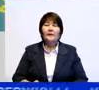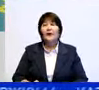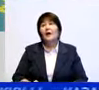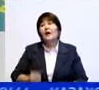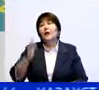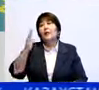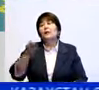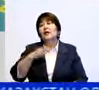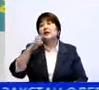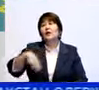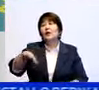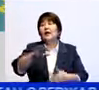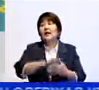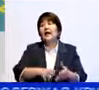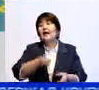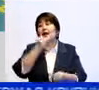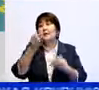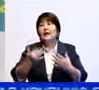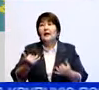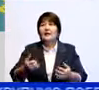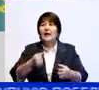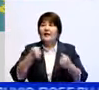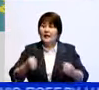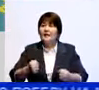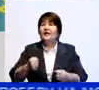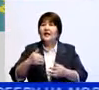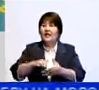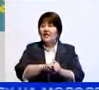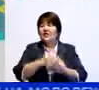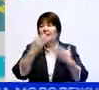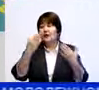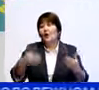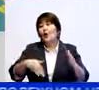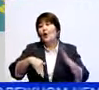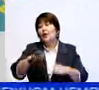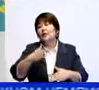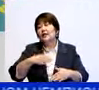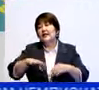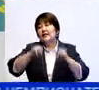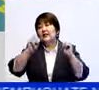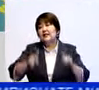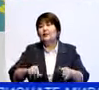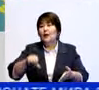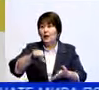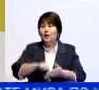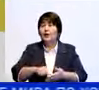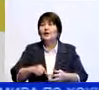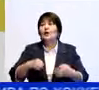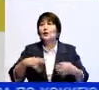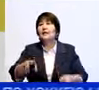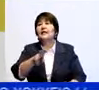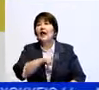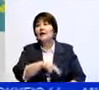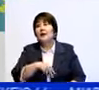Пусть наше государство и далее процветает, крепнет единство народа. Лучшие наши специалисты удостоены юбилейных